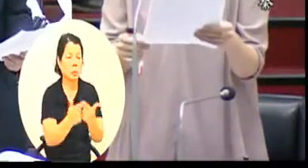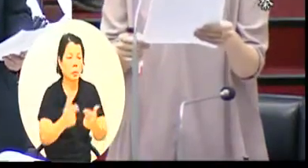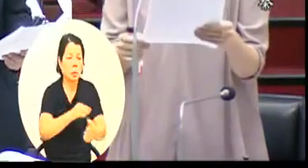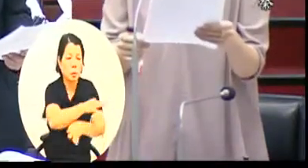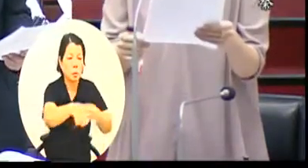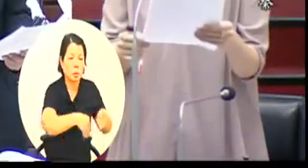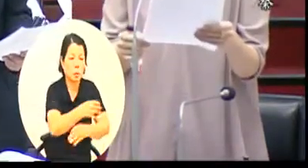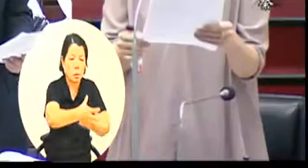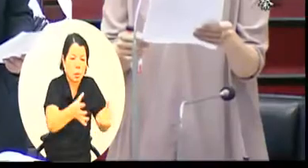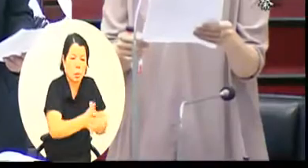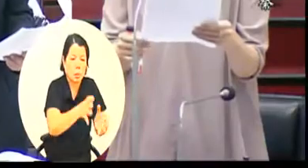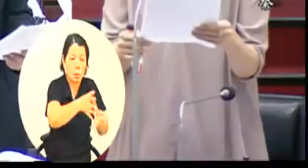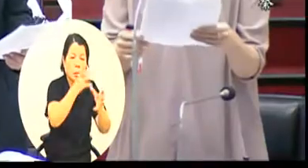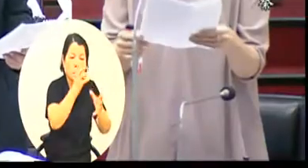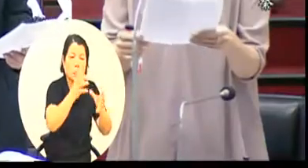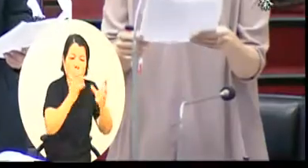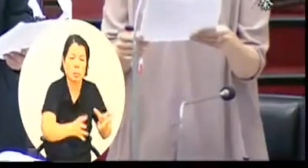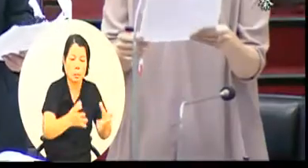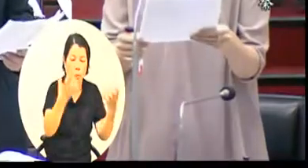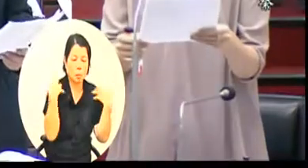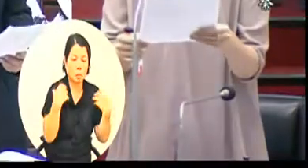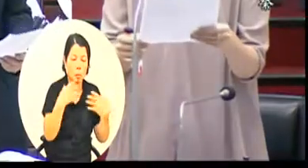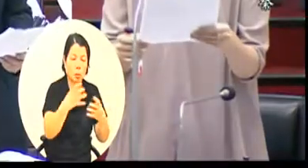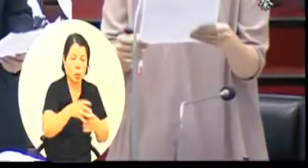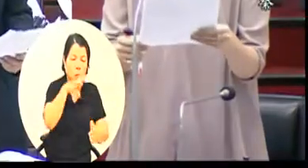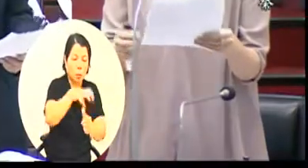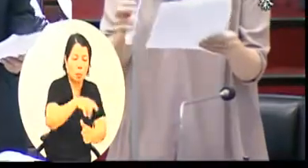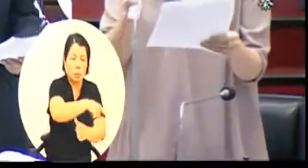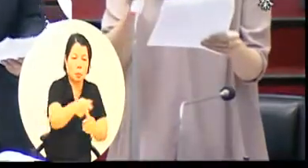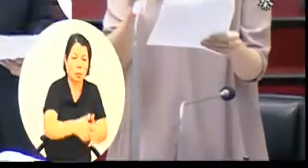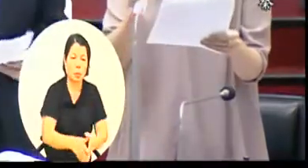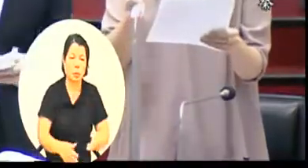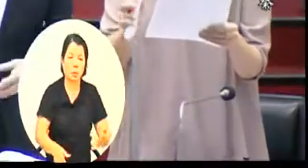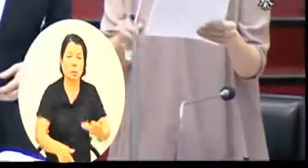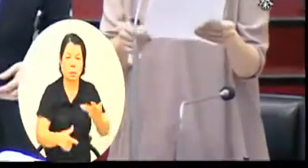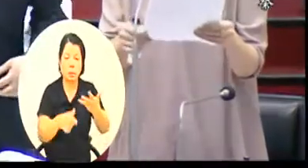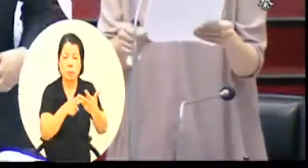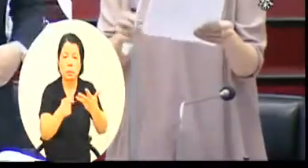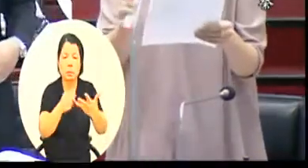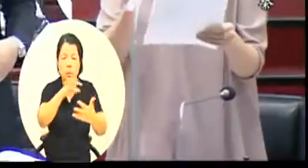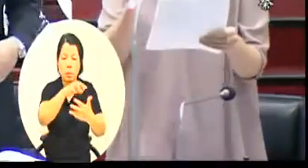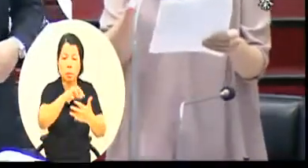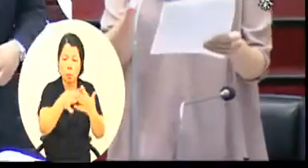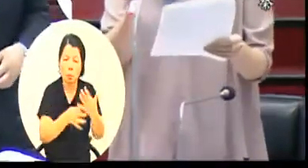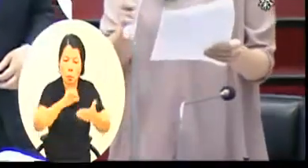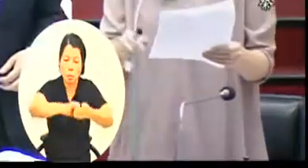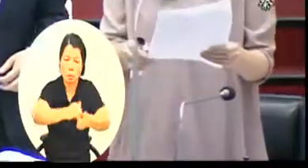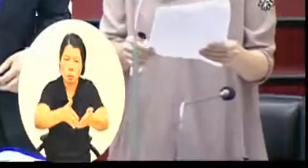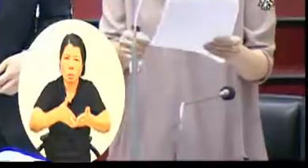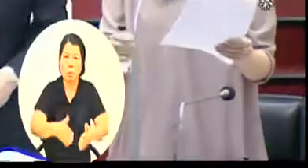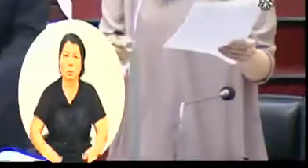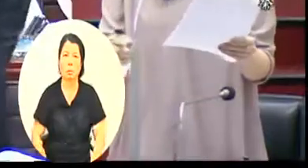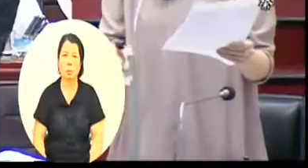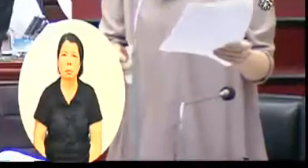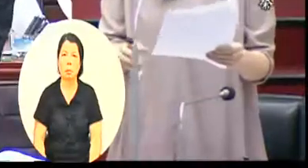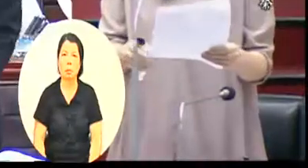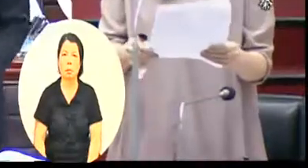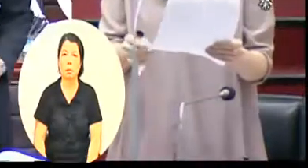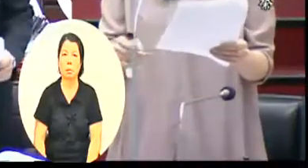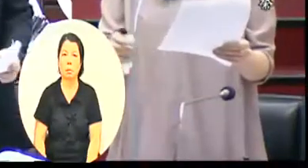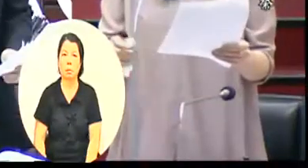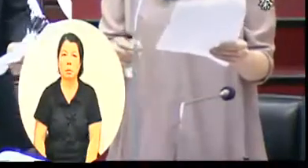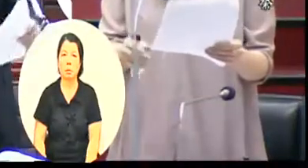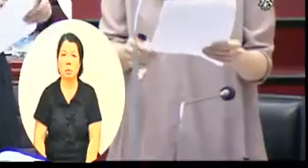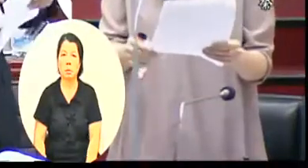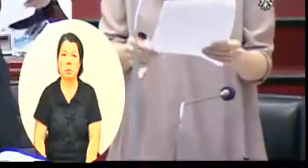订定的加油站设置管理规则的第8条的规定。 对，那这样， 所以的意